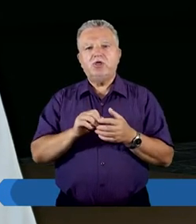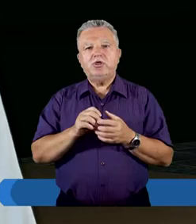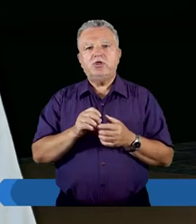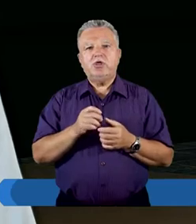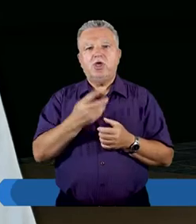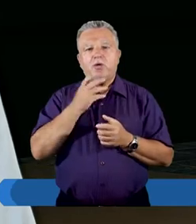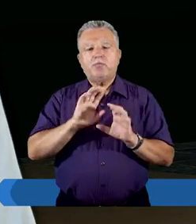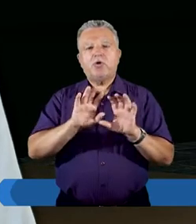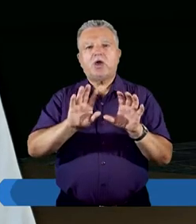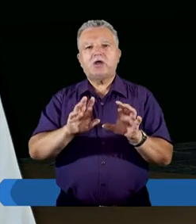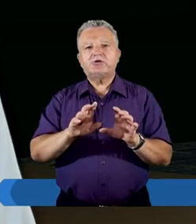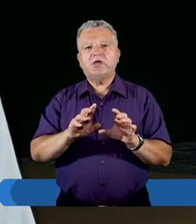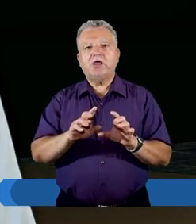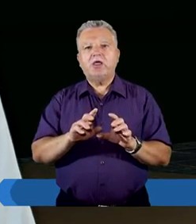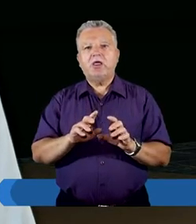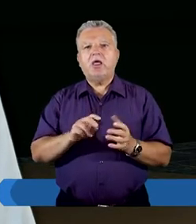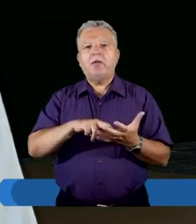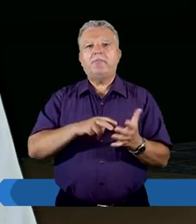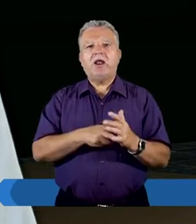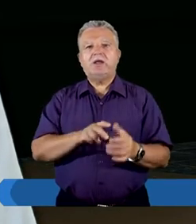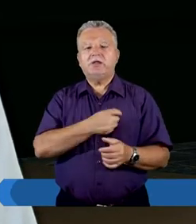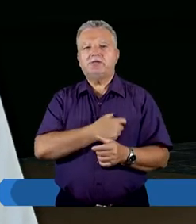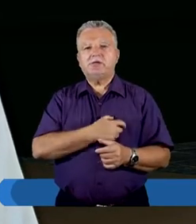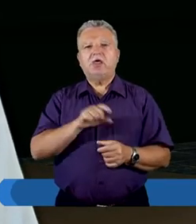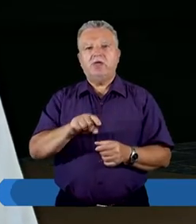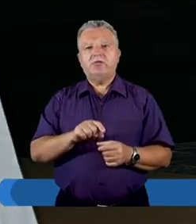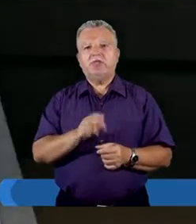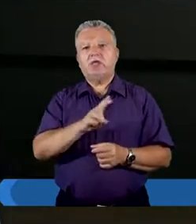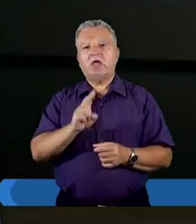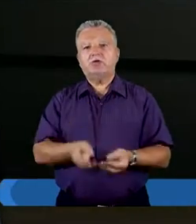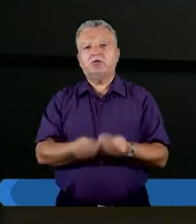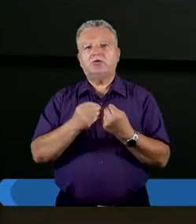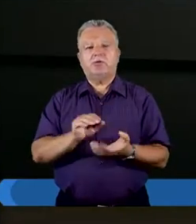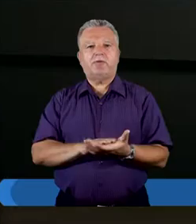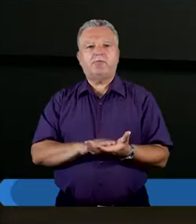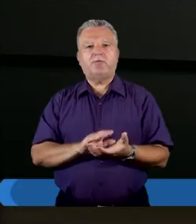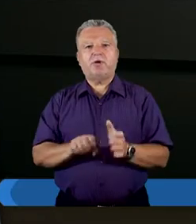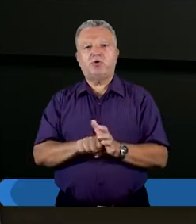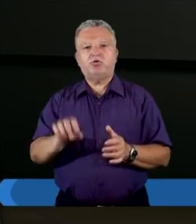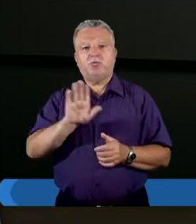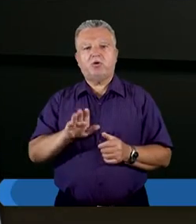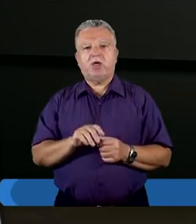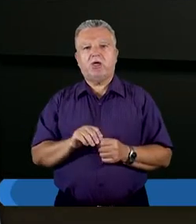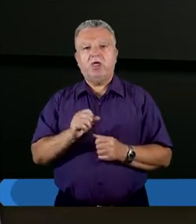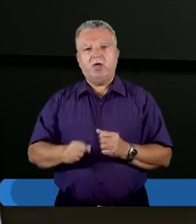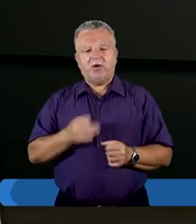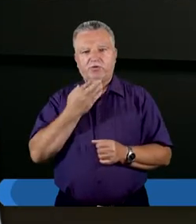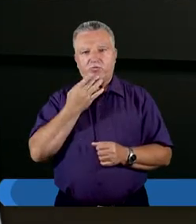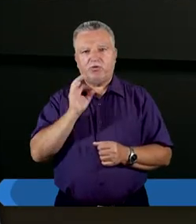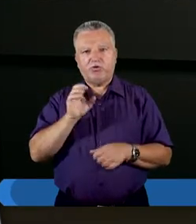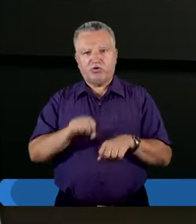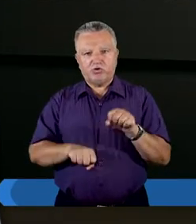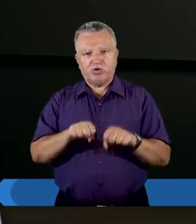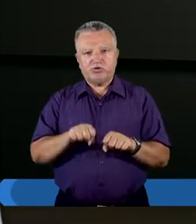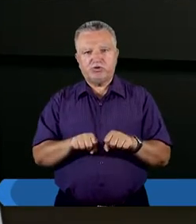i ujawni zamiary serc. Wtedy każdy otrzyma od Boga pochwałę. Apostoł Paweł mówi w kontekście sądzenia.